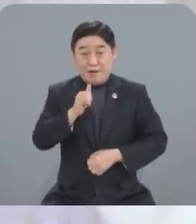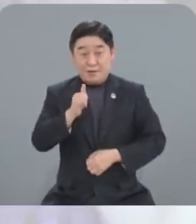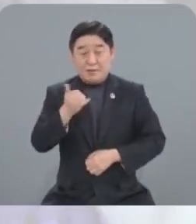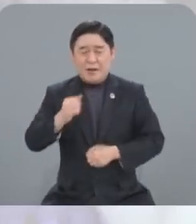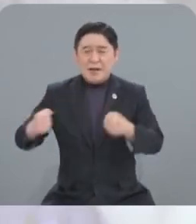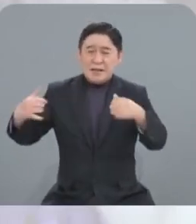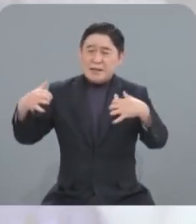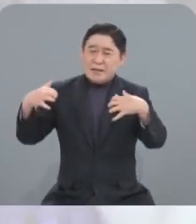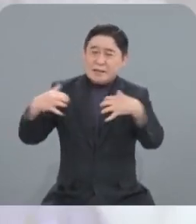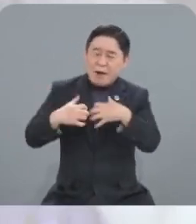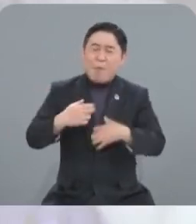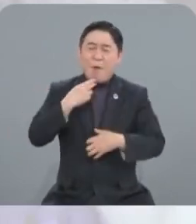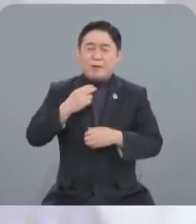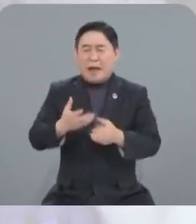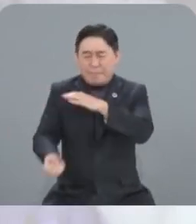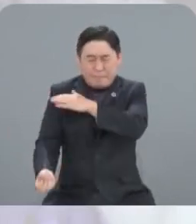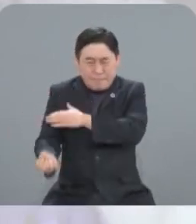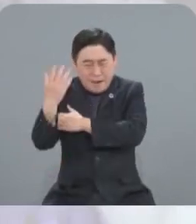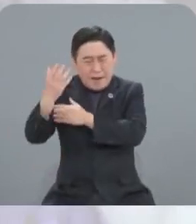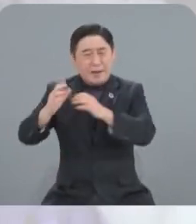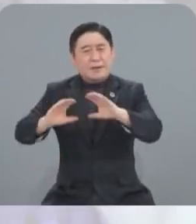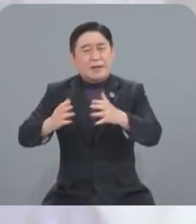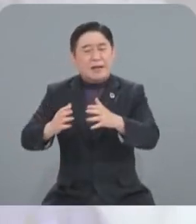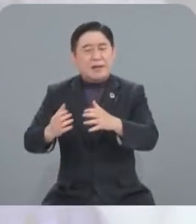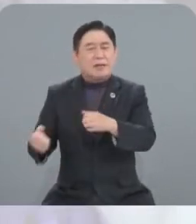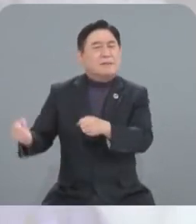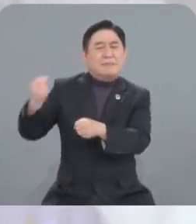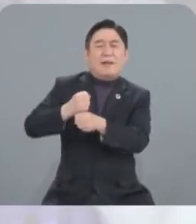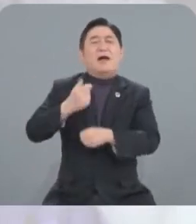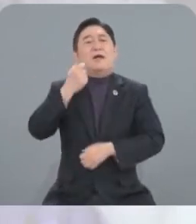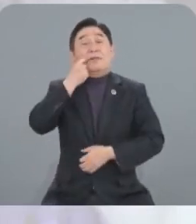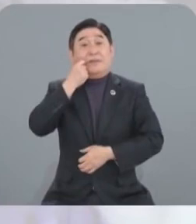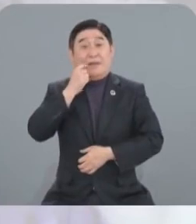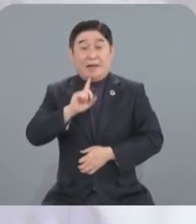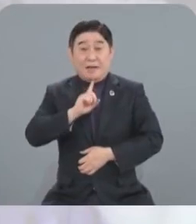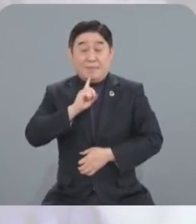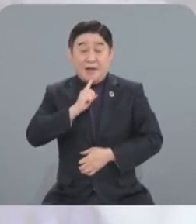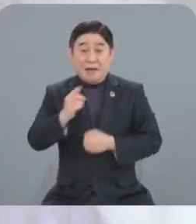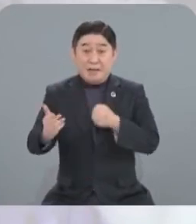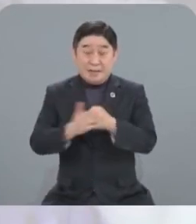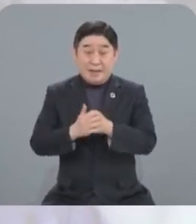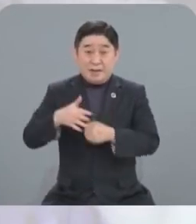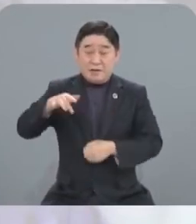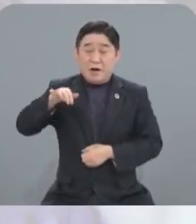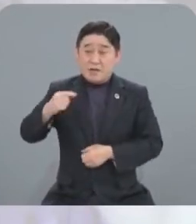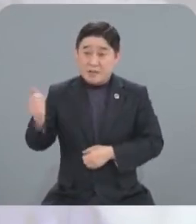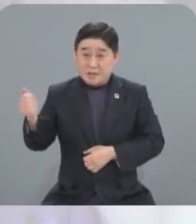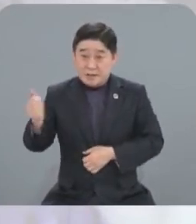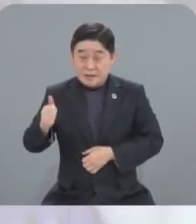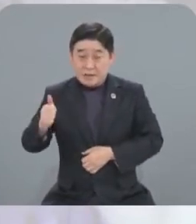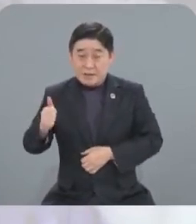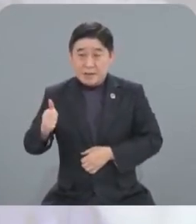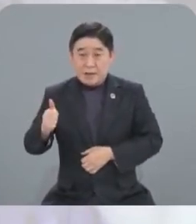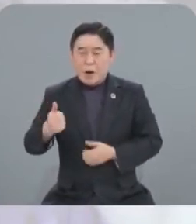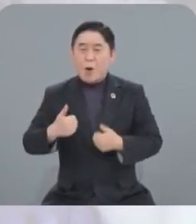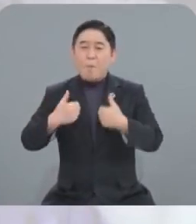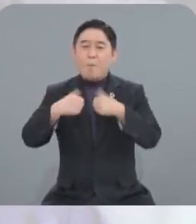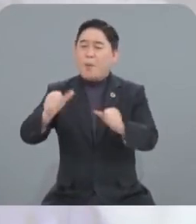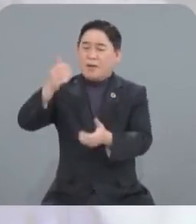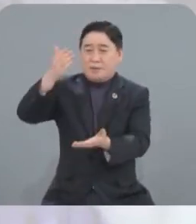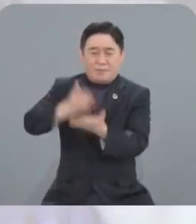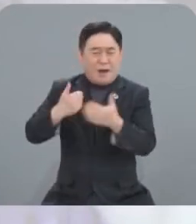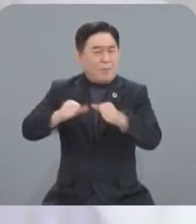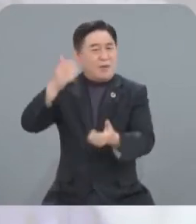싸우지 않고 항복한 나라는 다시 일어나지 못한다 그래서 철 측은 내각이 마법 냅